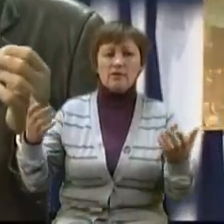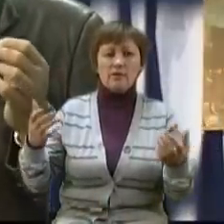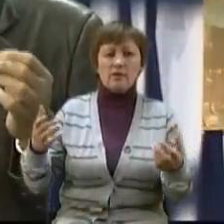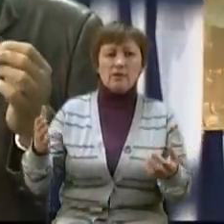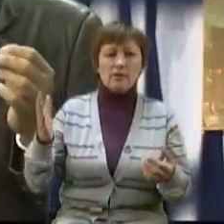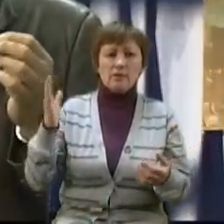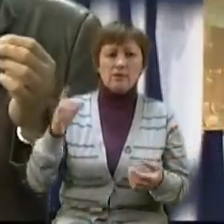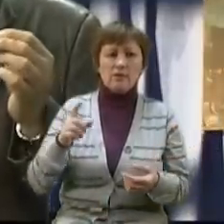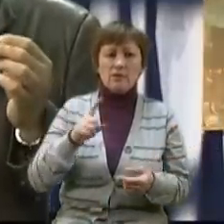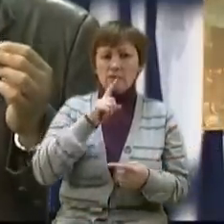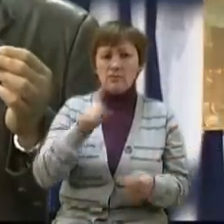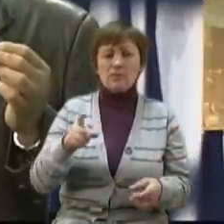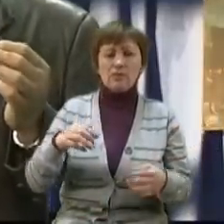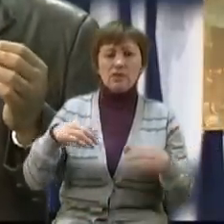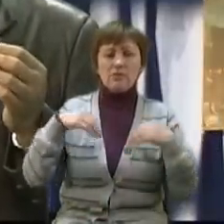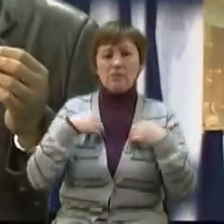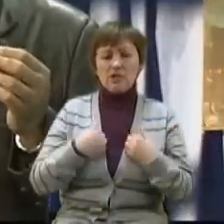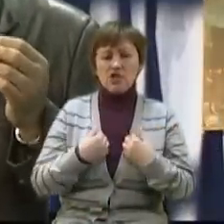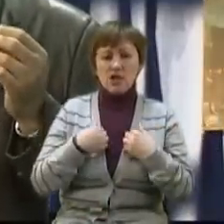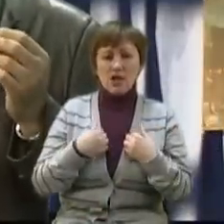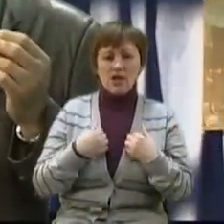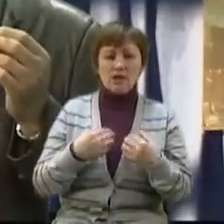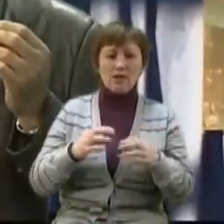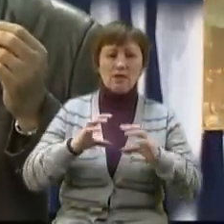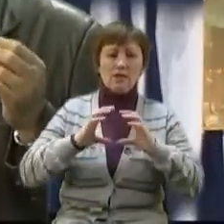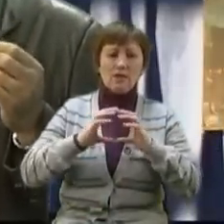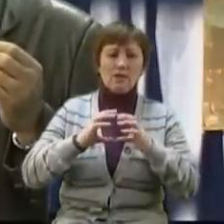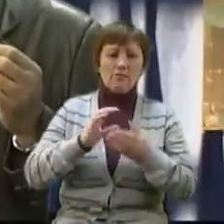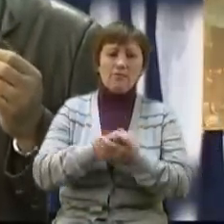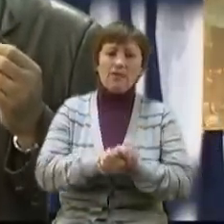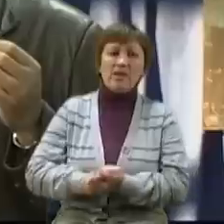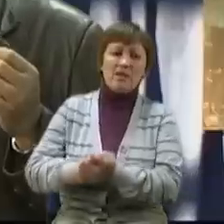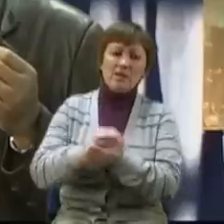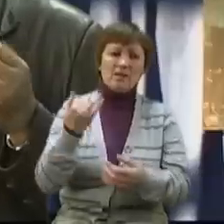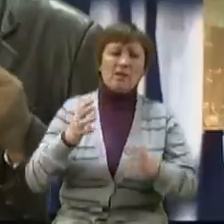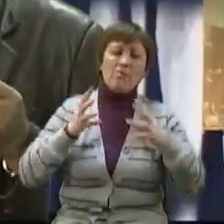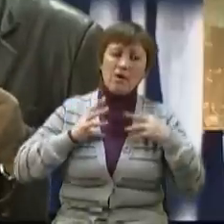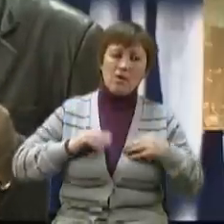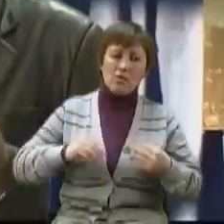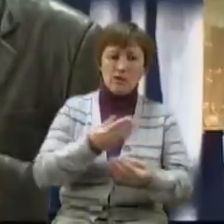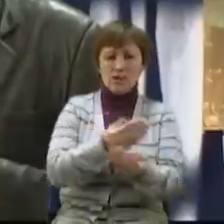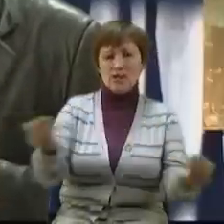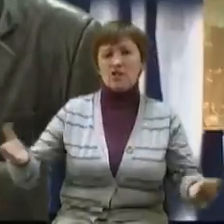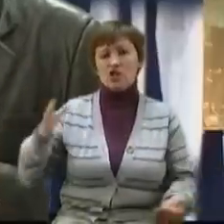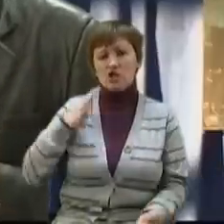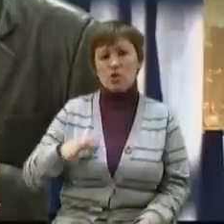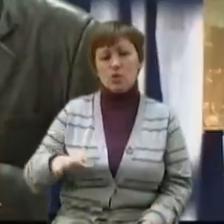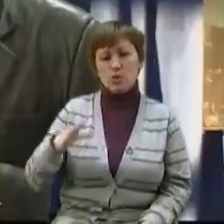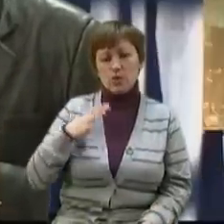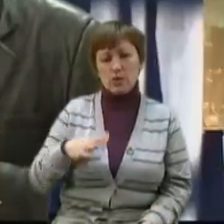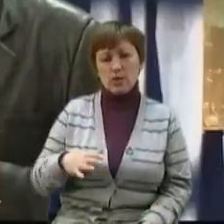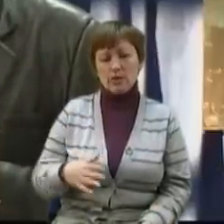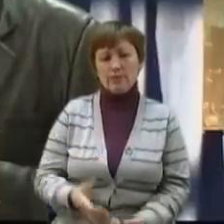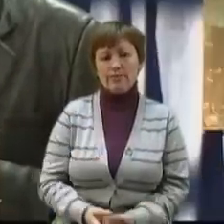станут печали мир и покой нас ждут,